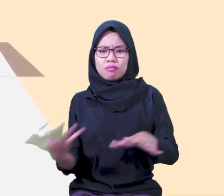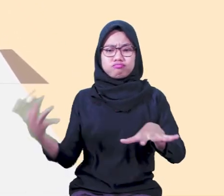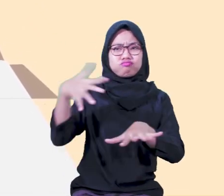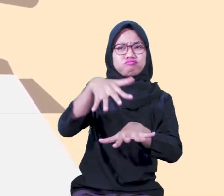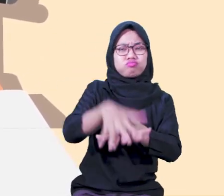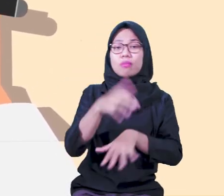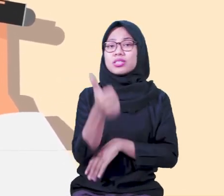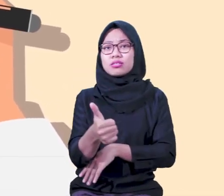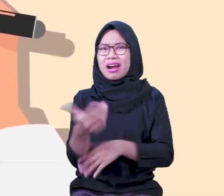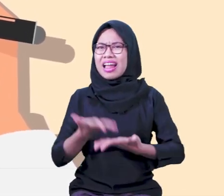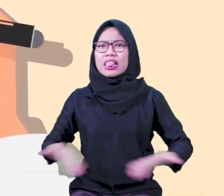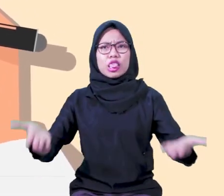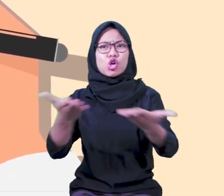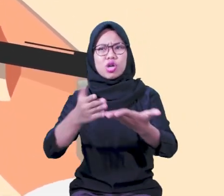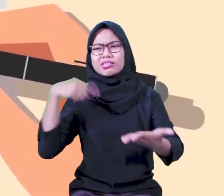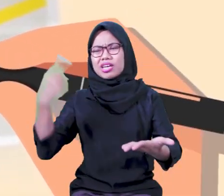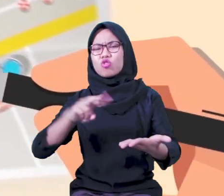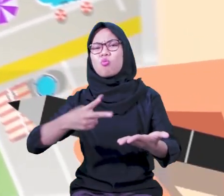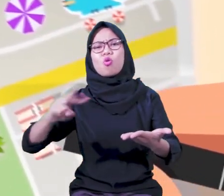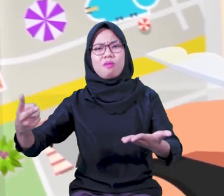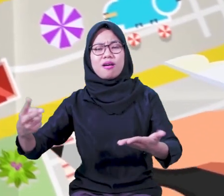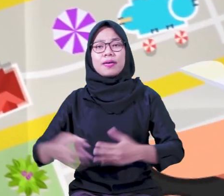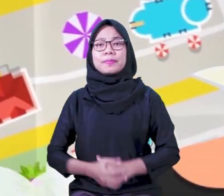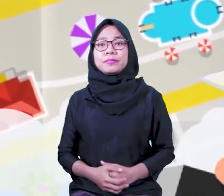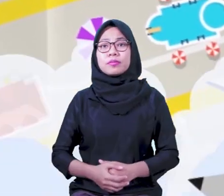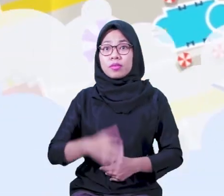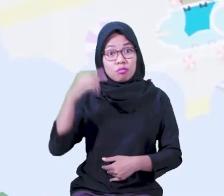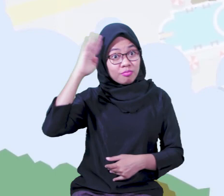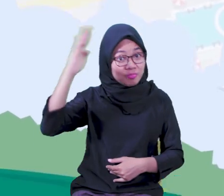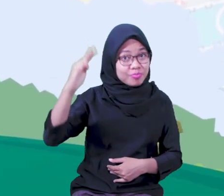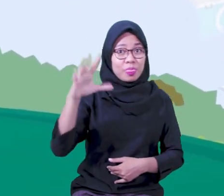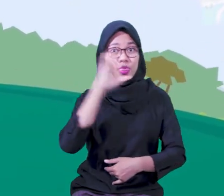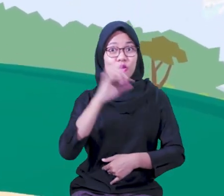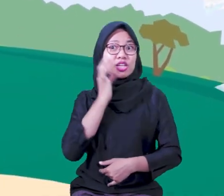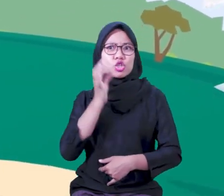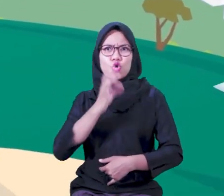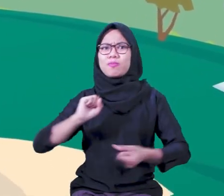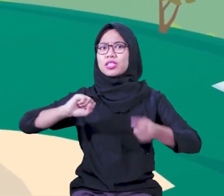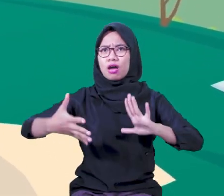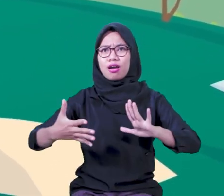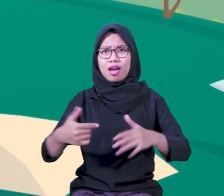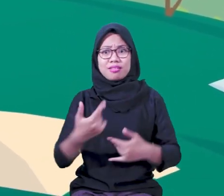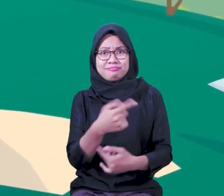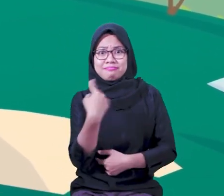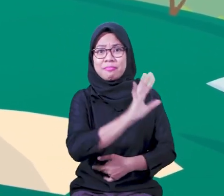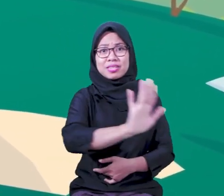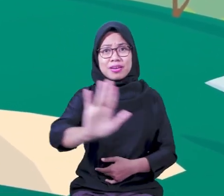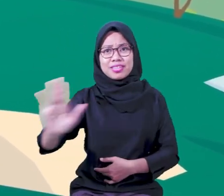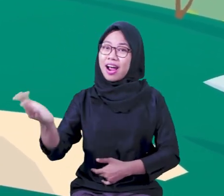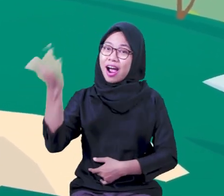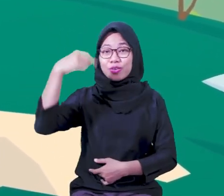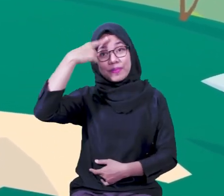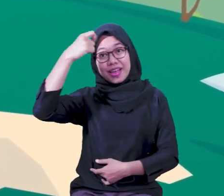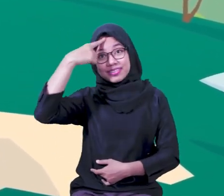agar kita bisa beradaptasi dengan lingkungan yang senantiasa berubah Sudahkah sobat Geo mengenali potensi bencana di lingkungan